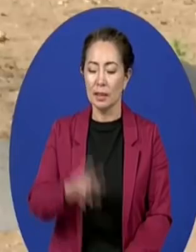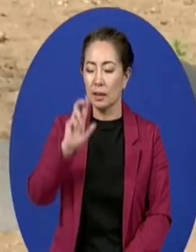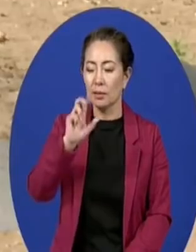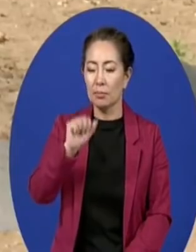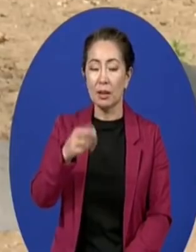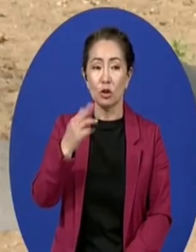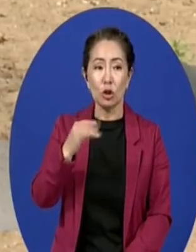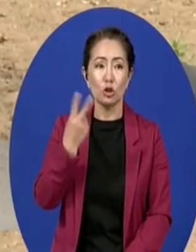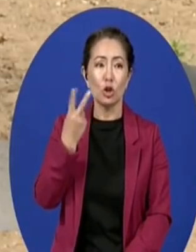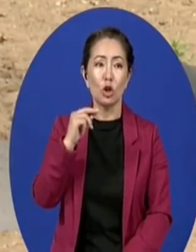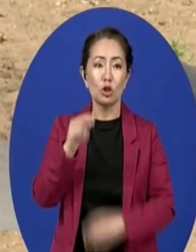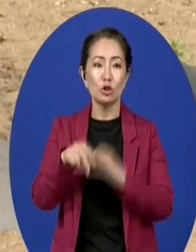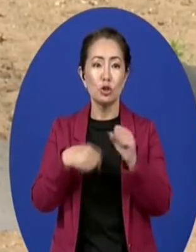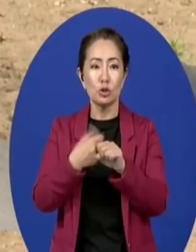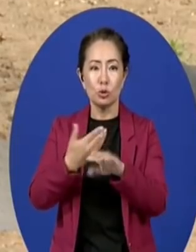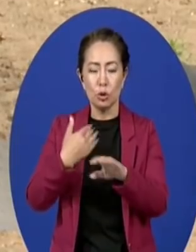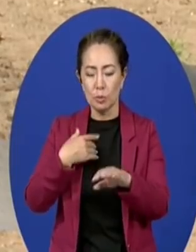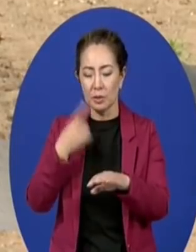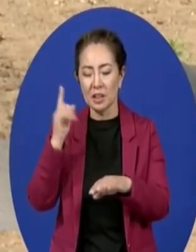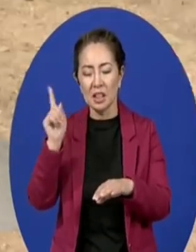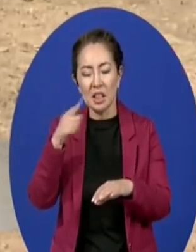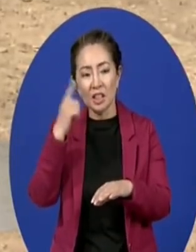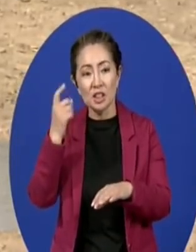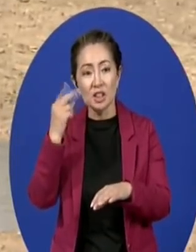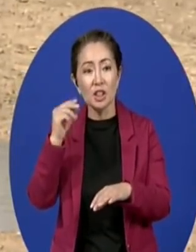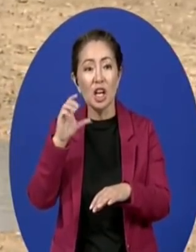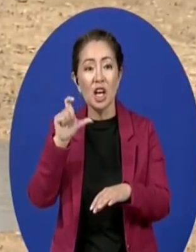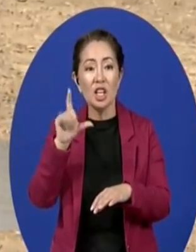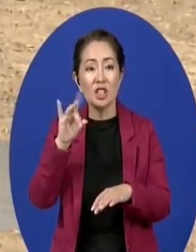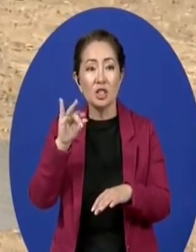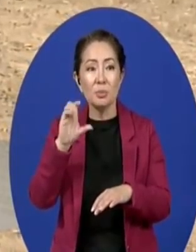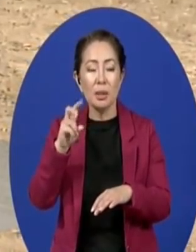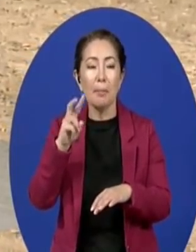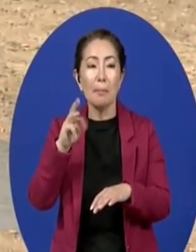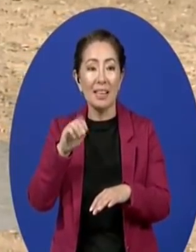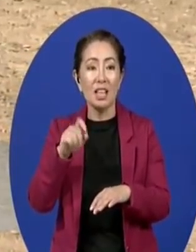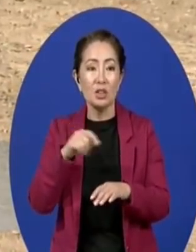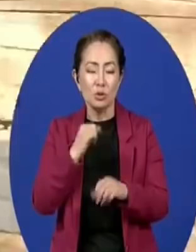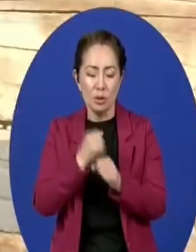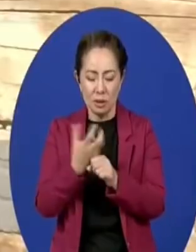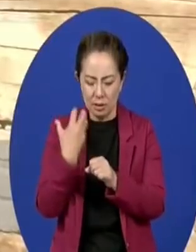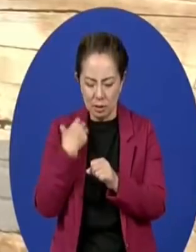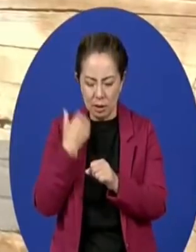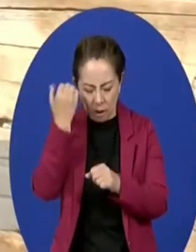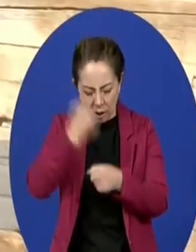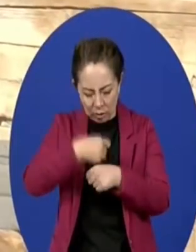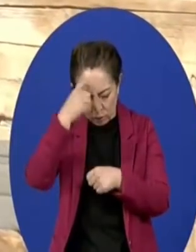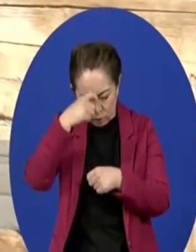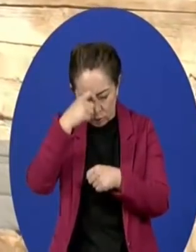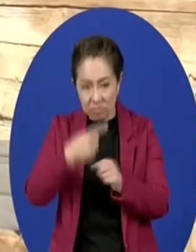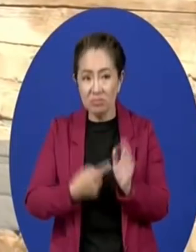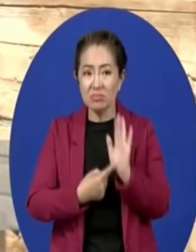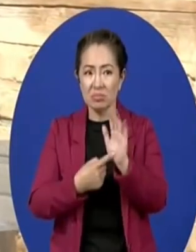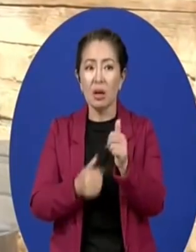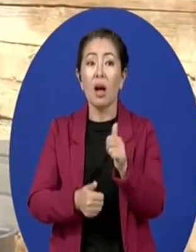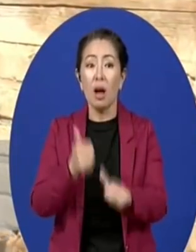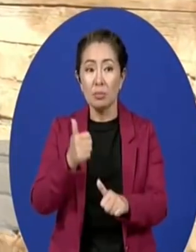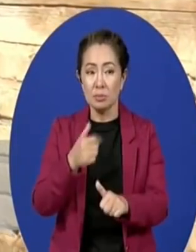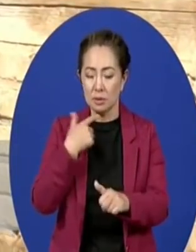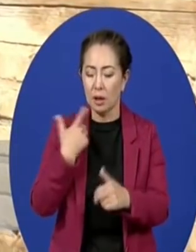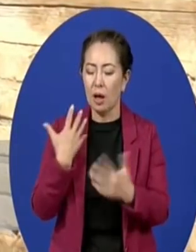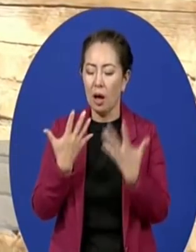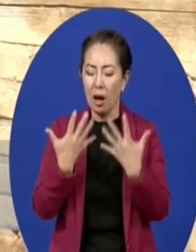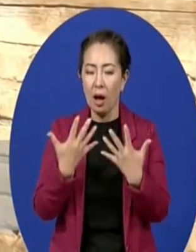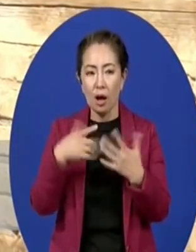Батторж 20 гаруй жилийн өмнөөс эрчимдсэн мал аж ахуй эрхэлж ирсэн. Хөдөлмөрлсөн хүн заавал амжилтанд хүрдэг гэдгийг бусадтаа үлгэрлэн харуулахыг зорж байна. Анх 10